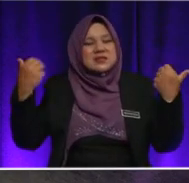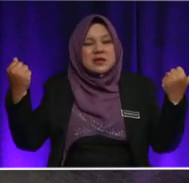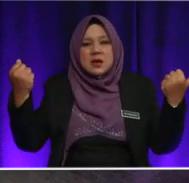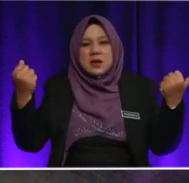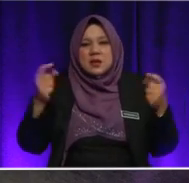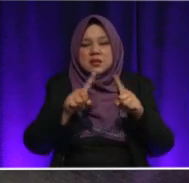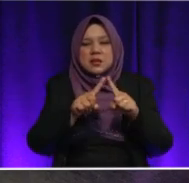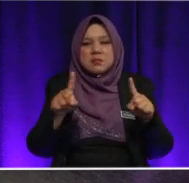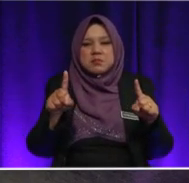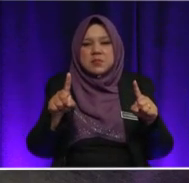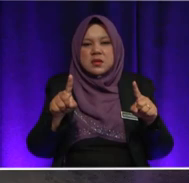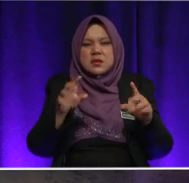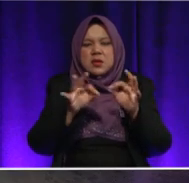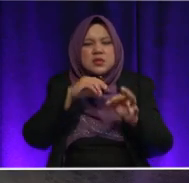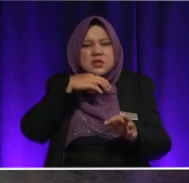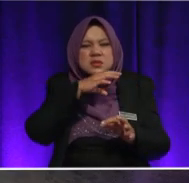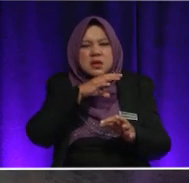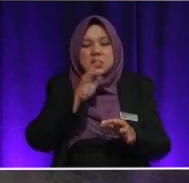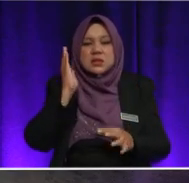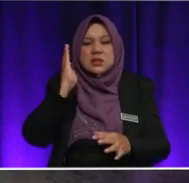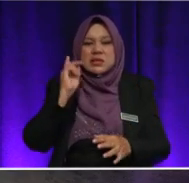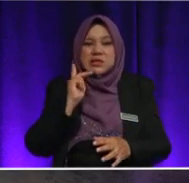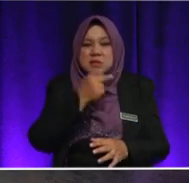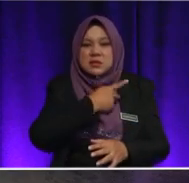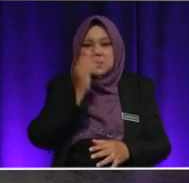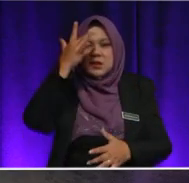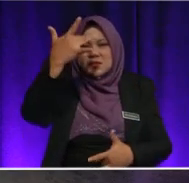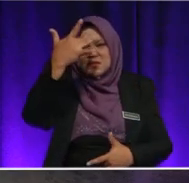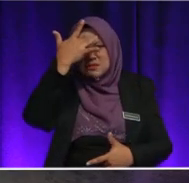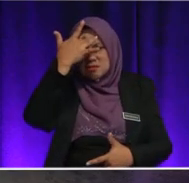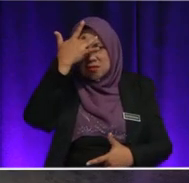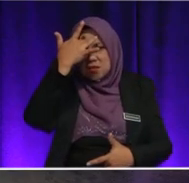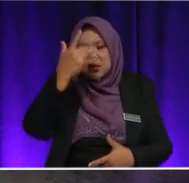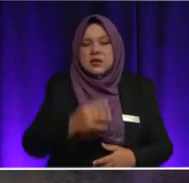hirup Udara yang tercemar kita akan sakit ada tadi